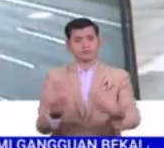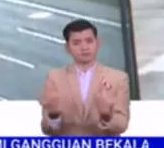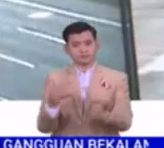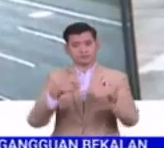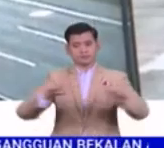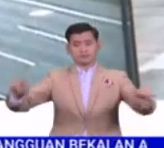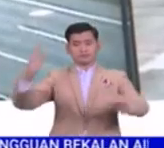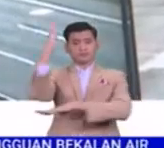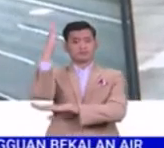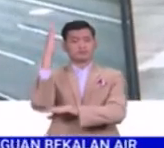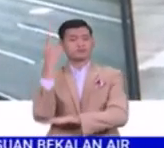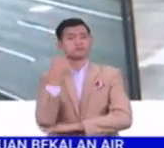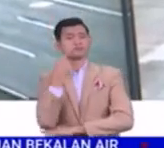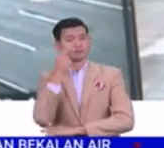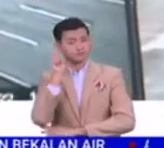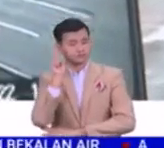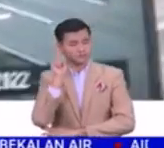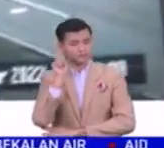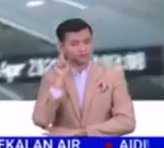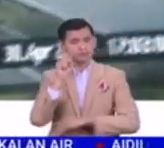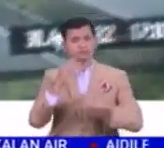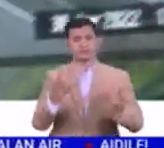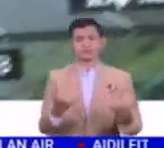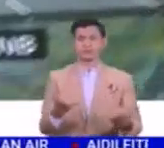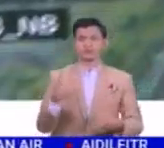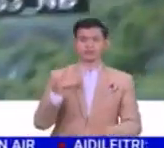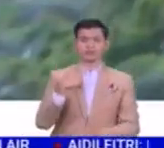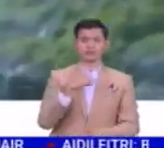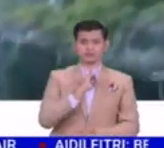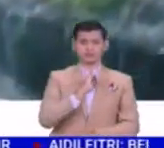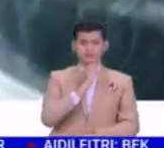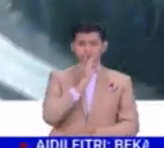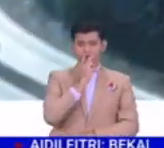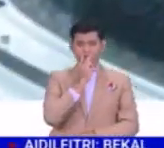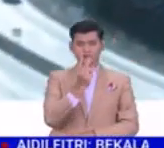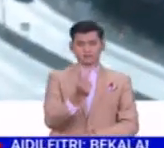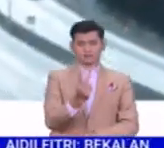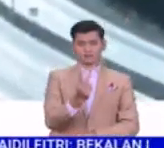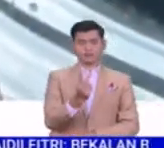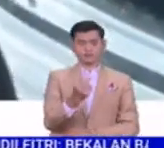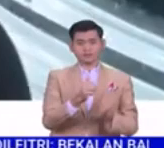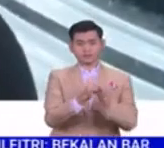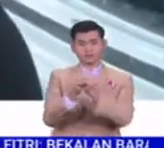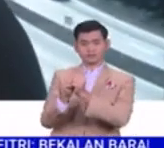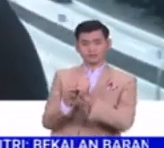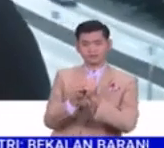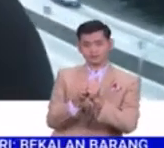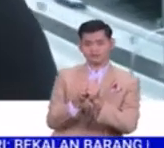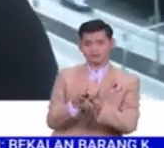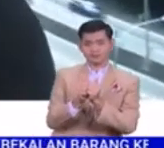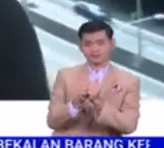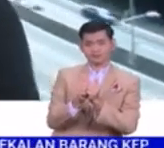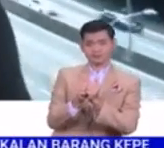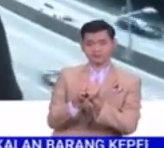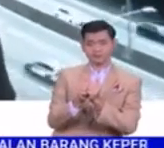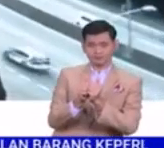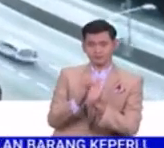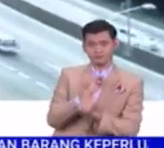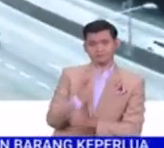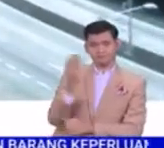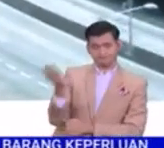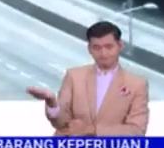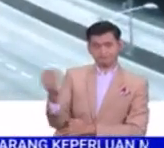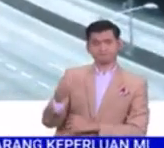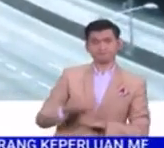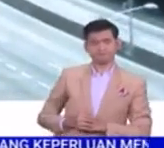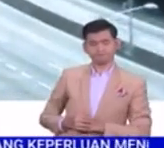tadi. Baik, ketika ini juga saya terus saja bersama sekali lagi, ini dia saya bawakan